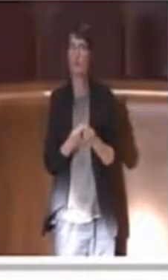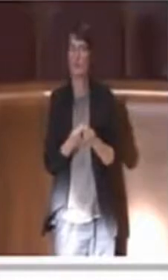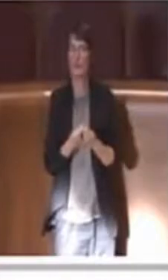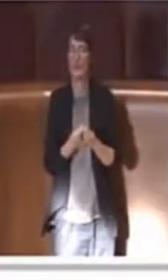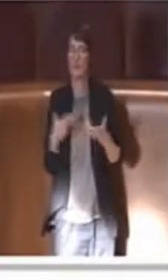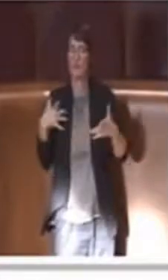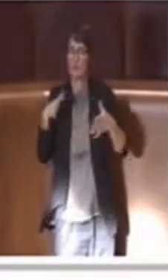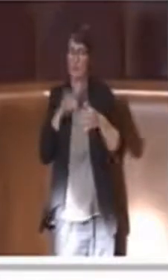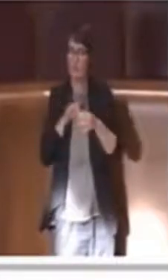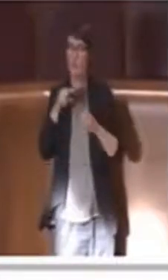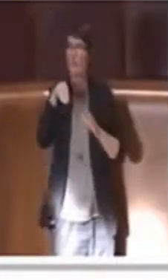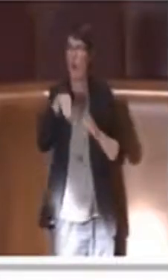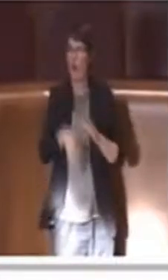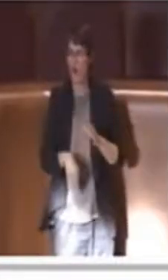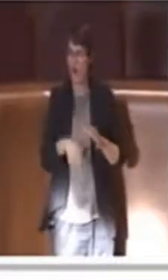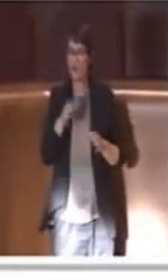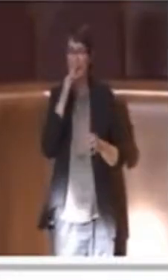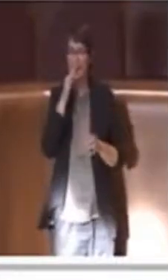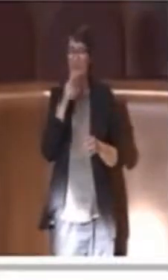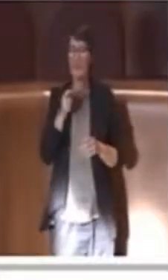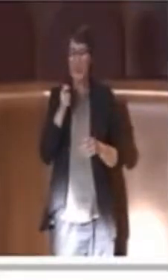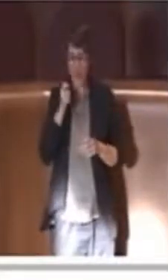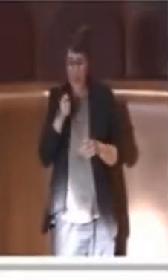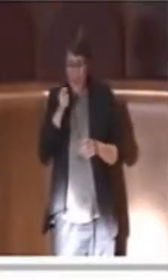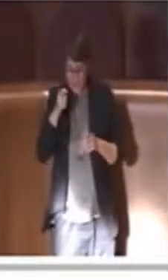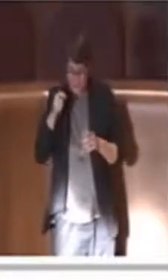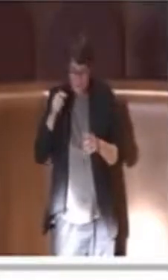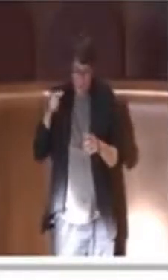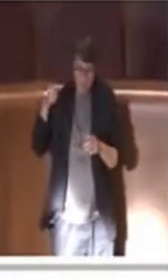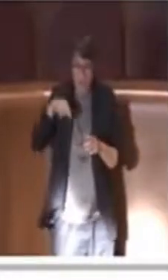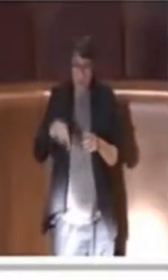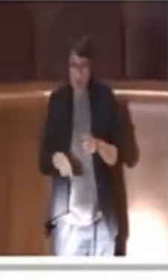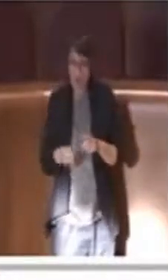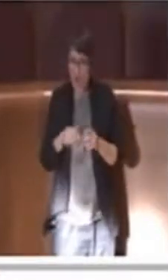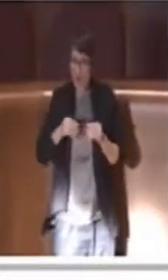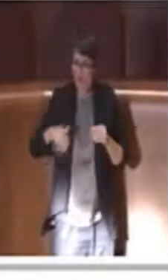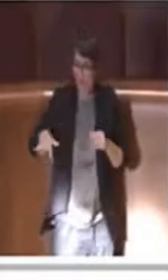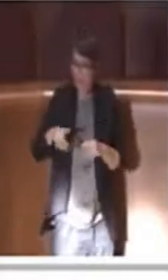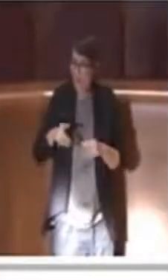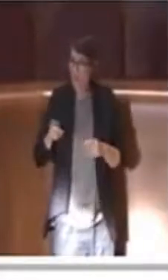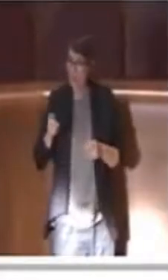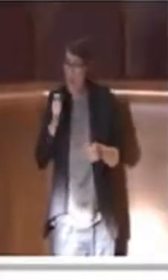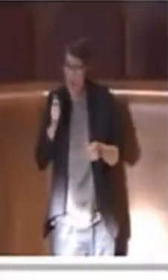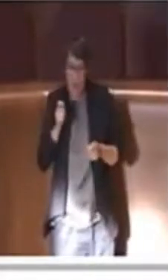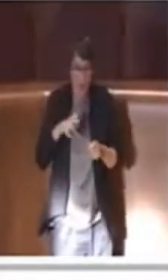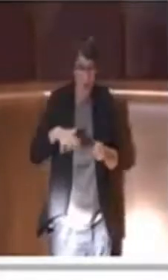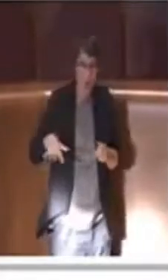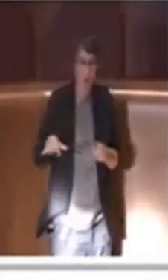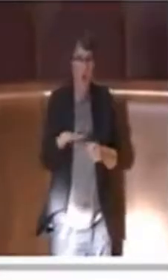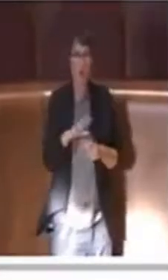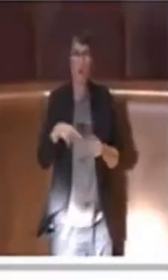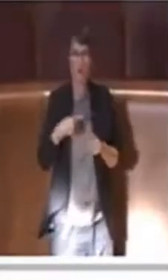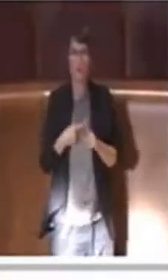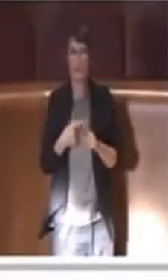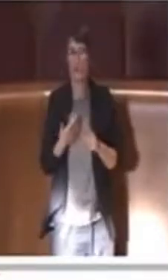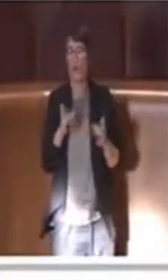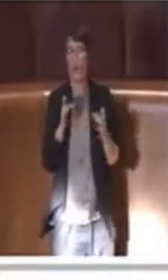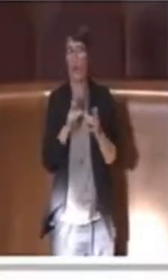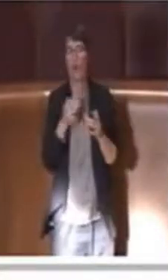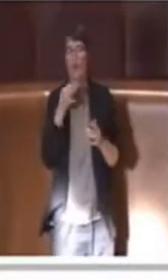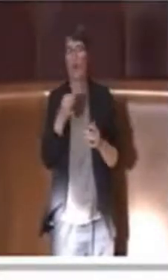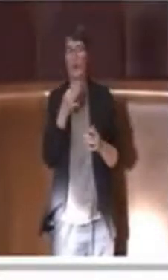di ispezione del territorio. Insieme siamo sempre in contatto con gli